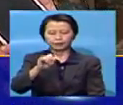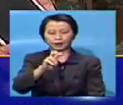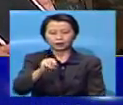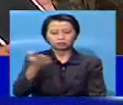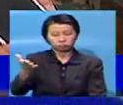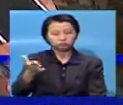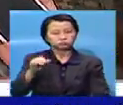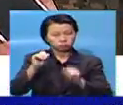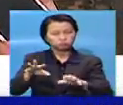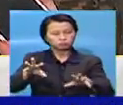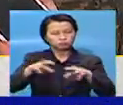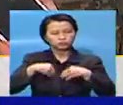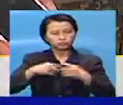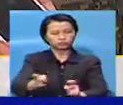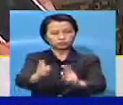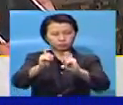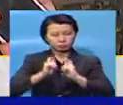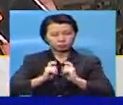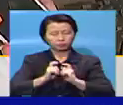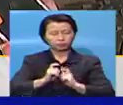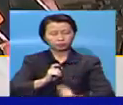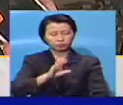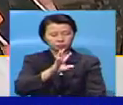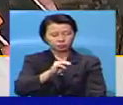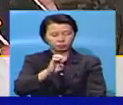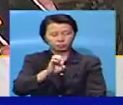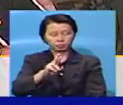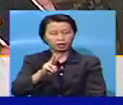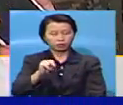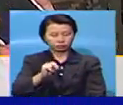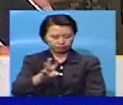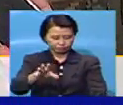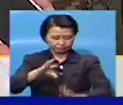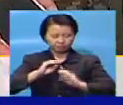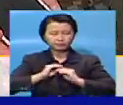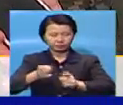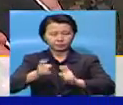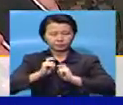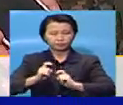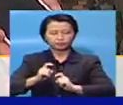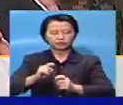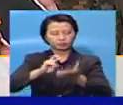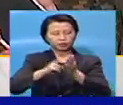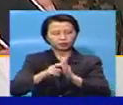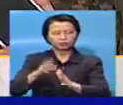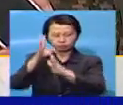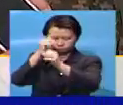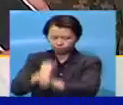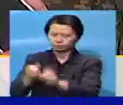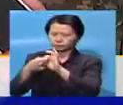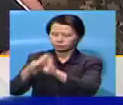menerima penganugerahan Berry maron ini sebagai simbol setiakawan